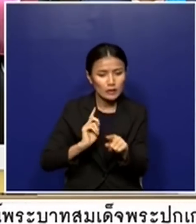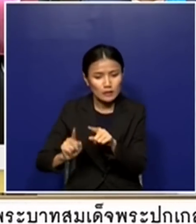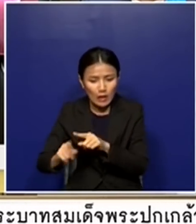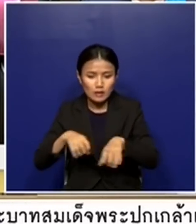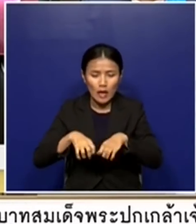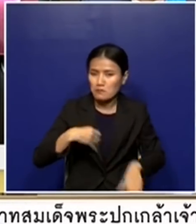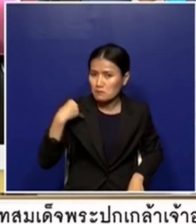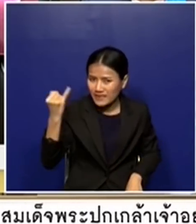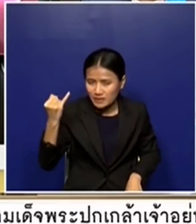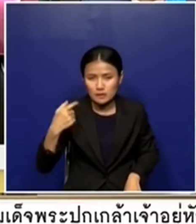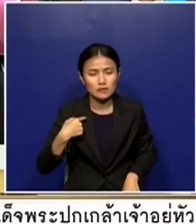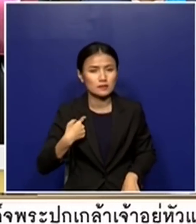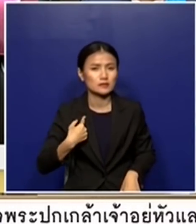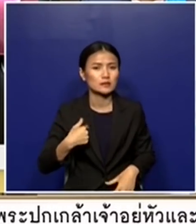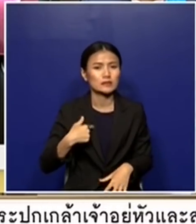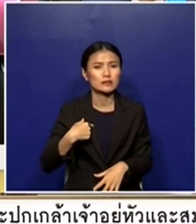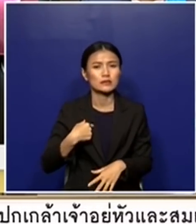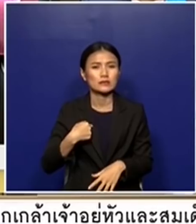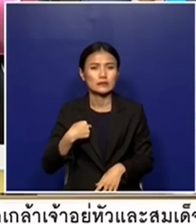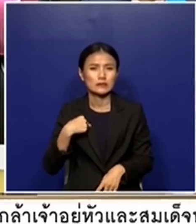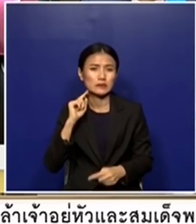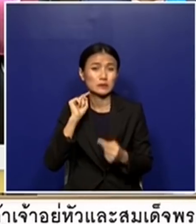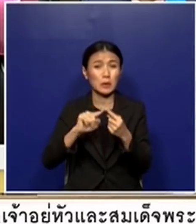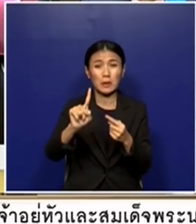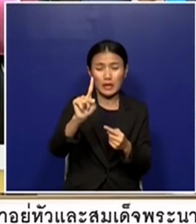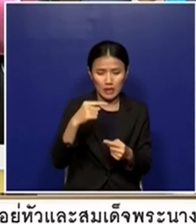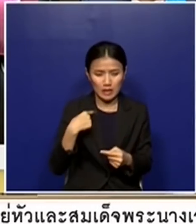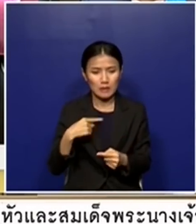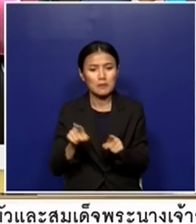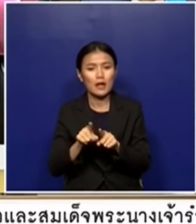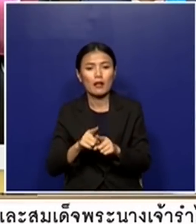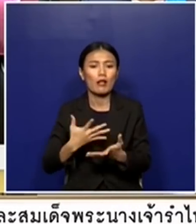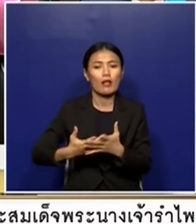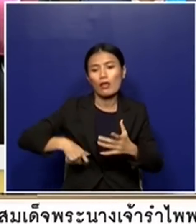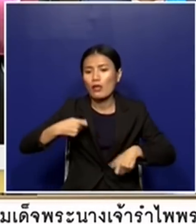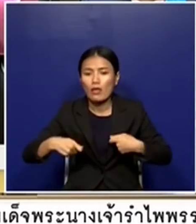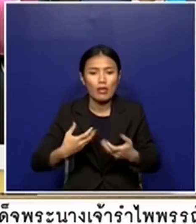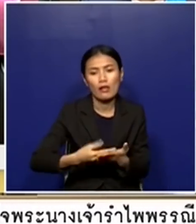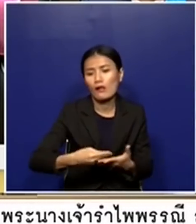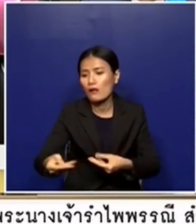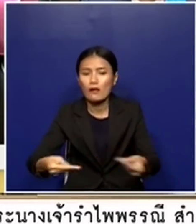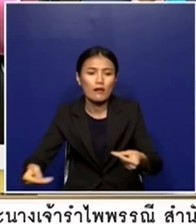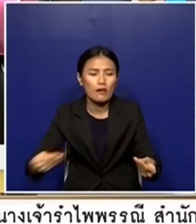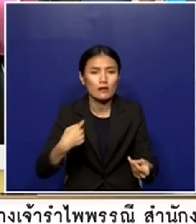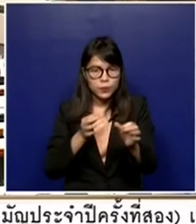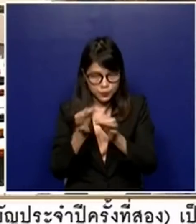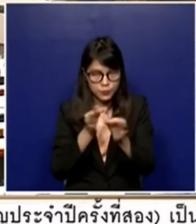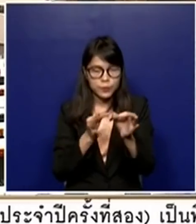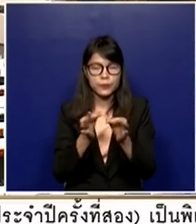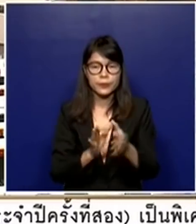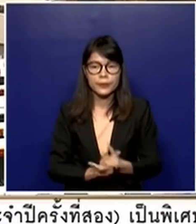ชน์แต่การสร้างความนิยมชมชอบให้กับตนเองโดยไม่คำนึงถึงประโยชน์ของประเทศชาติและประชาชน